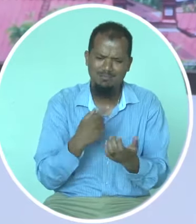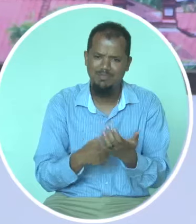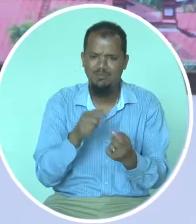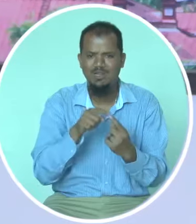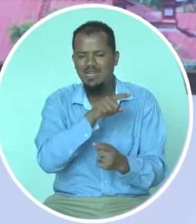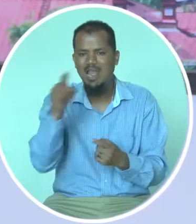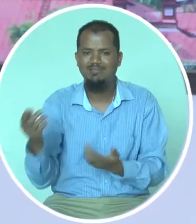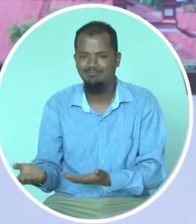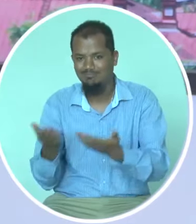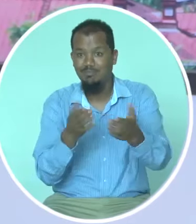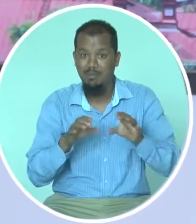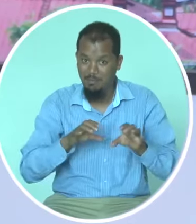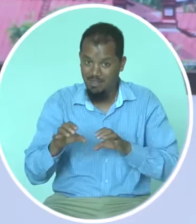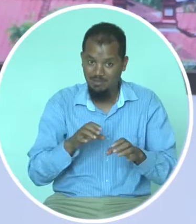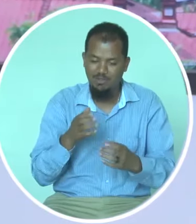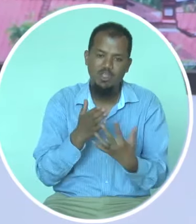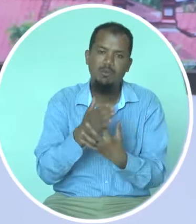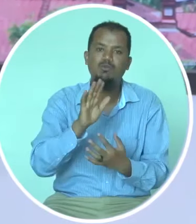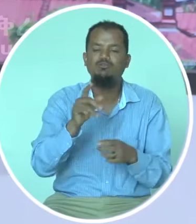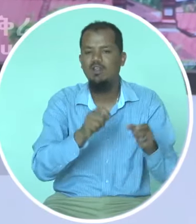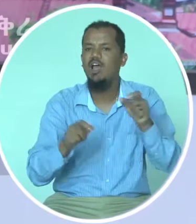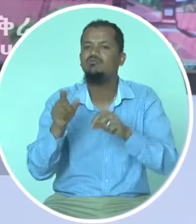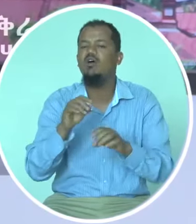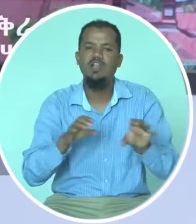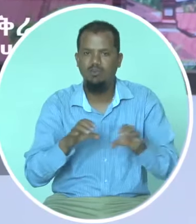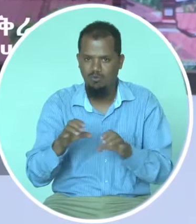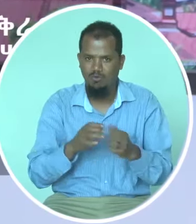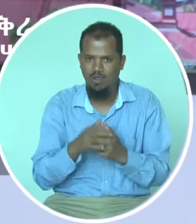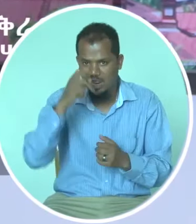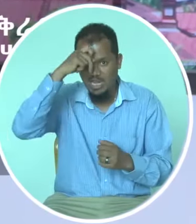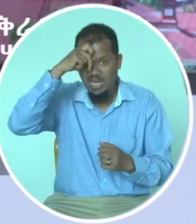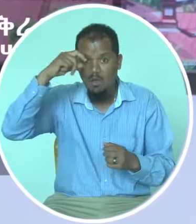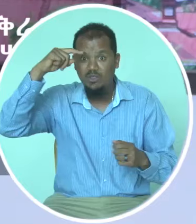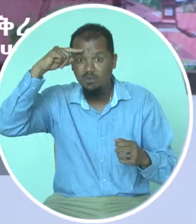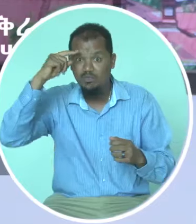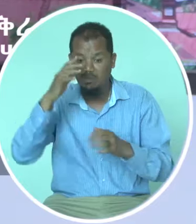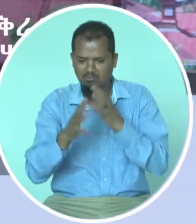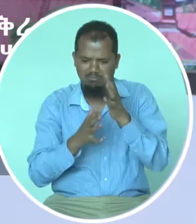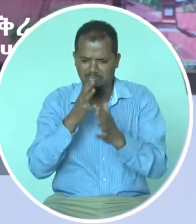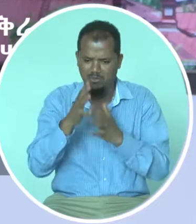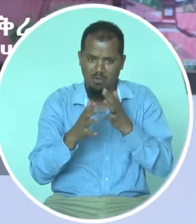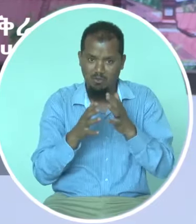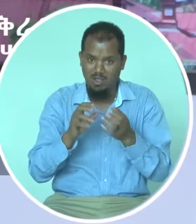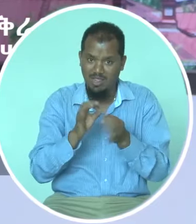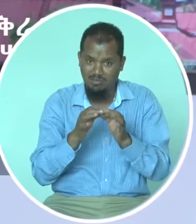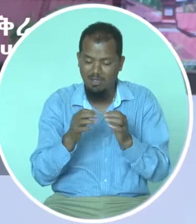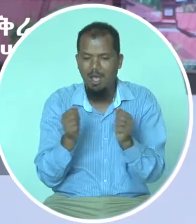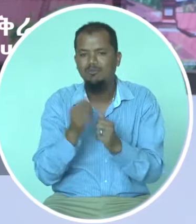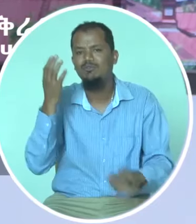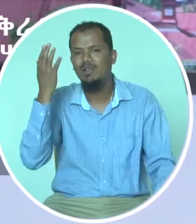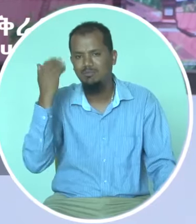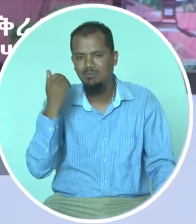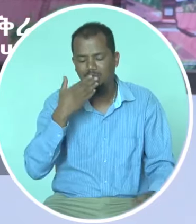ወደዚህ ወደናንተ እንዲደርስ በማድረግ የበኩላቸውን አስተዋጽኦ አበርክተዋል። ዳዊት ጎሳይ የምልክት ቋንቋውን እያስተረጎመ አብሮን